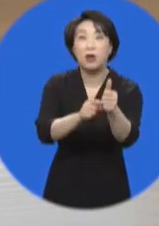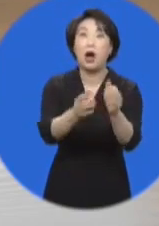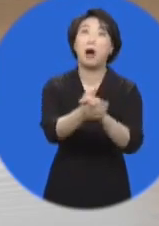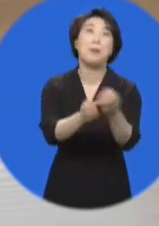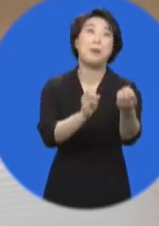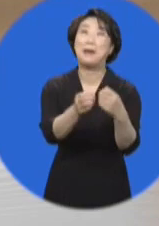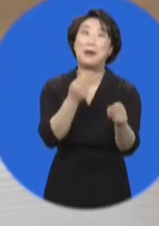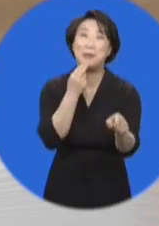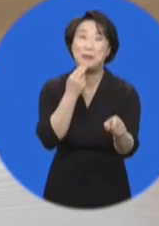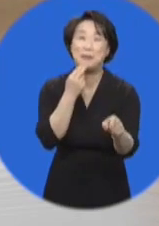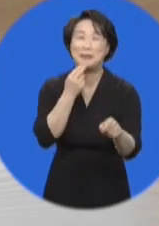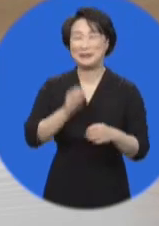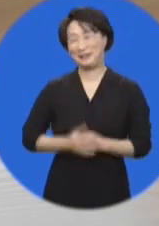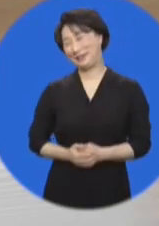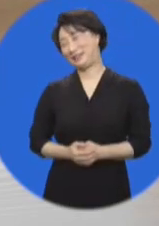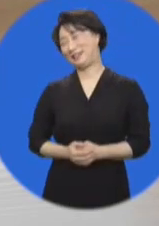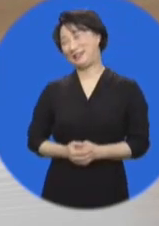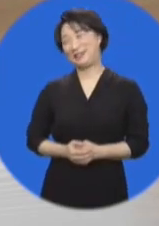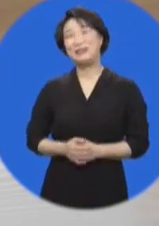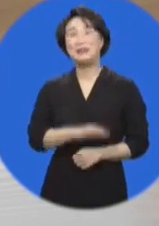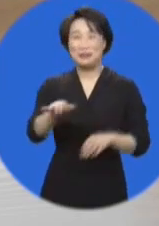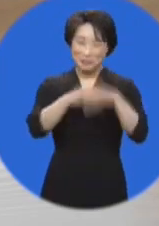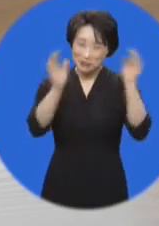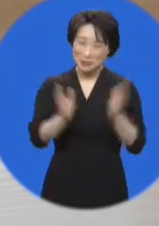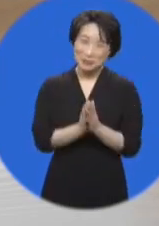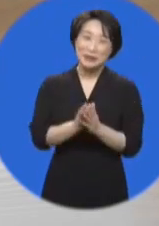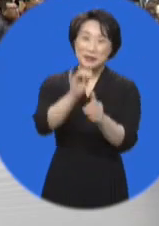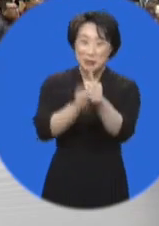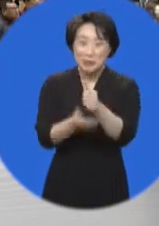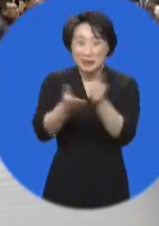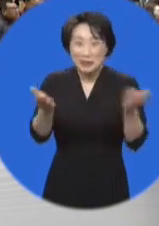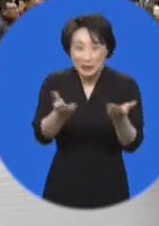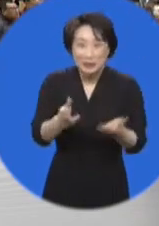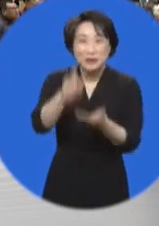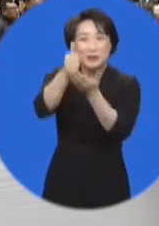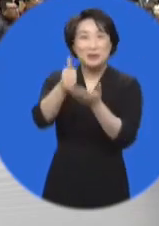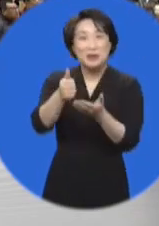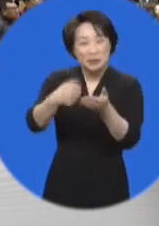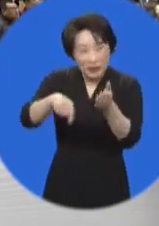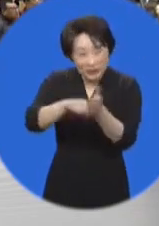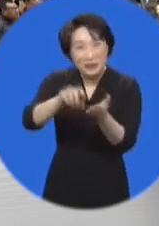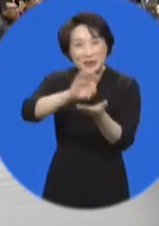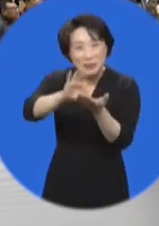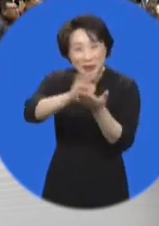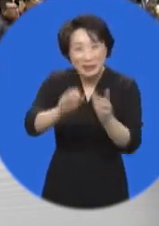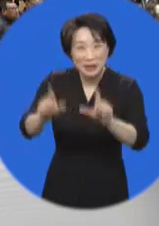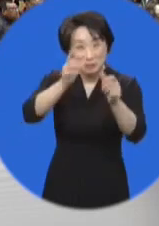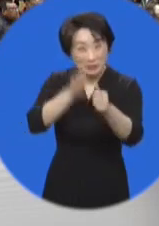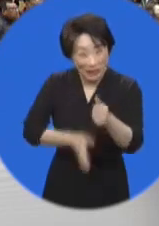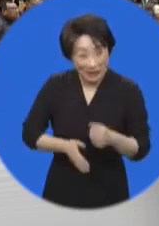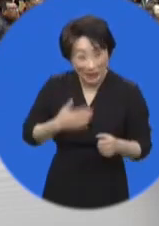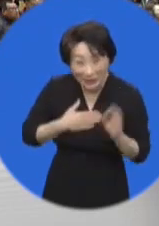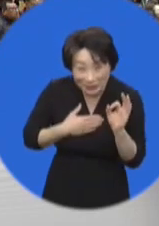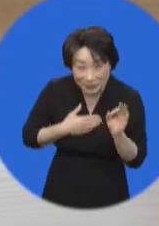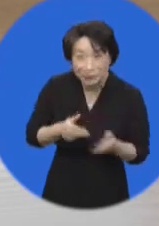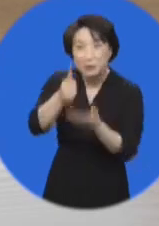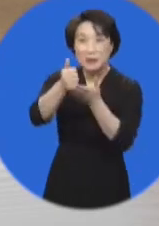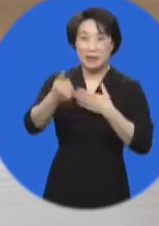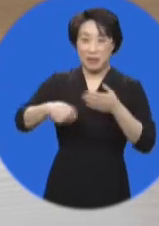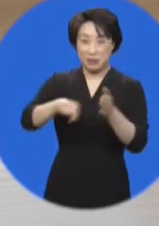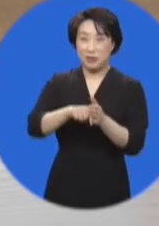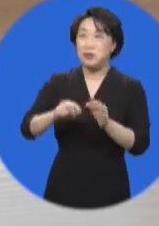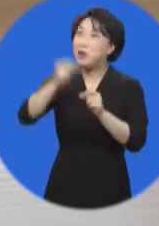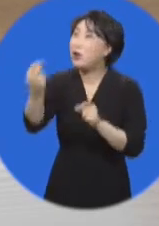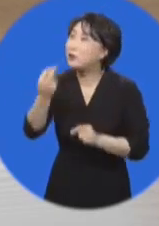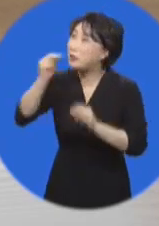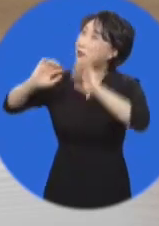우리 모두 섬기는 일에 주를 위해 쓰고 삽시다. 주가 나 위해서 영생 천국 하나님의